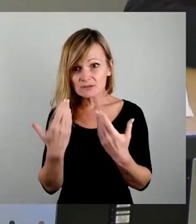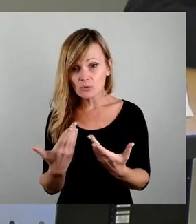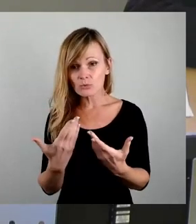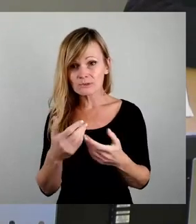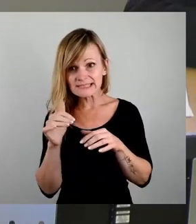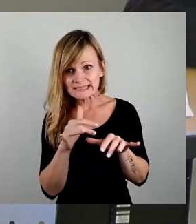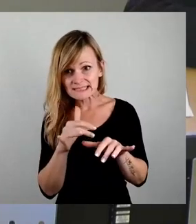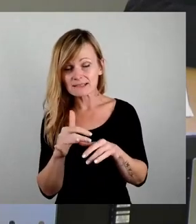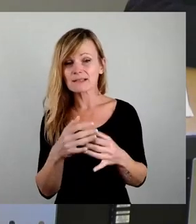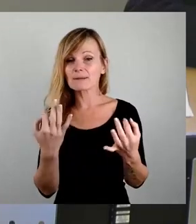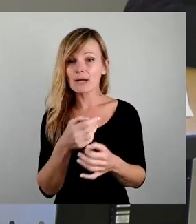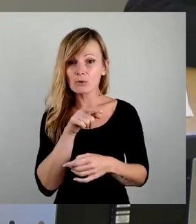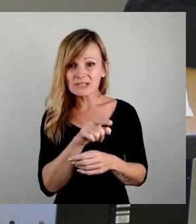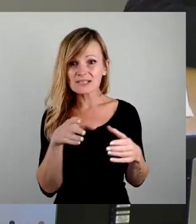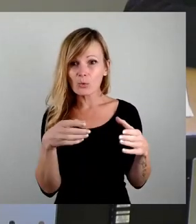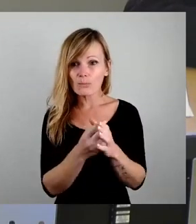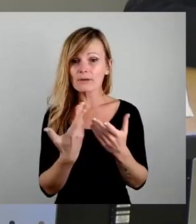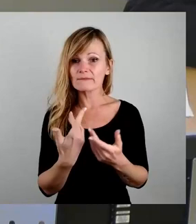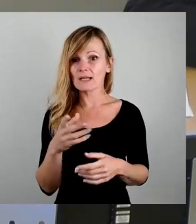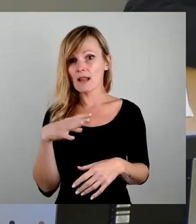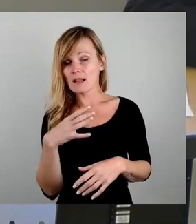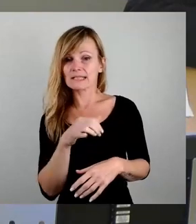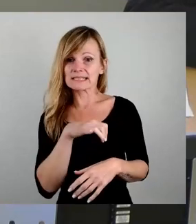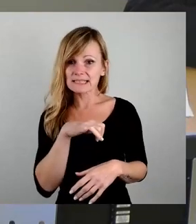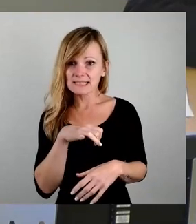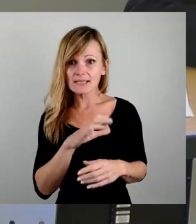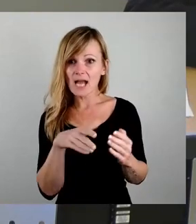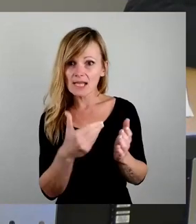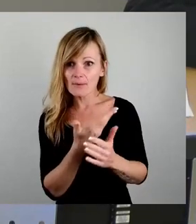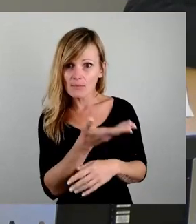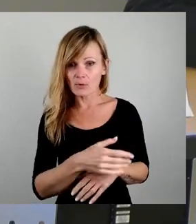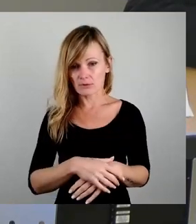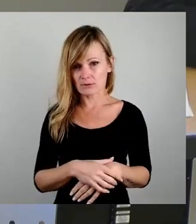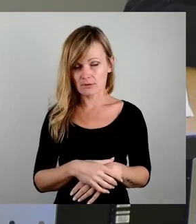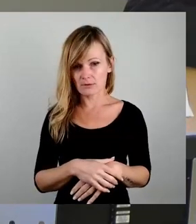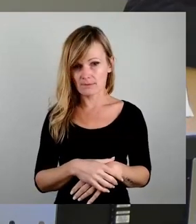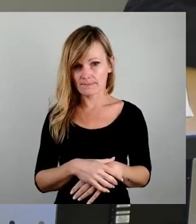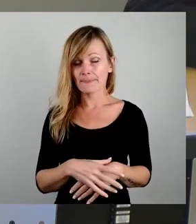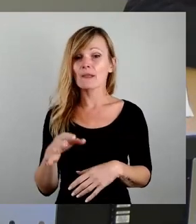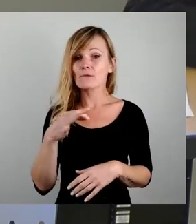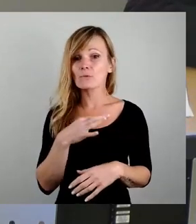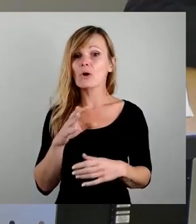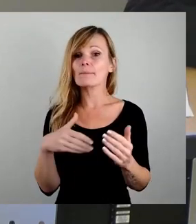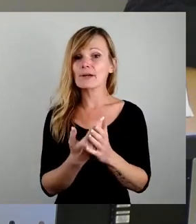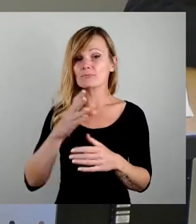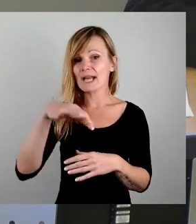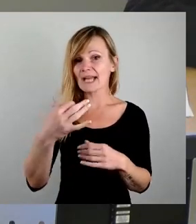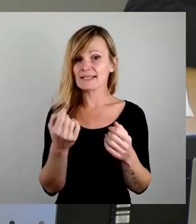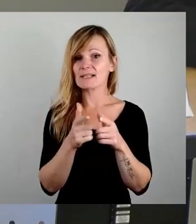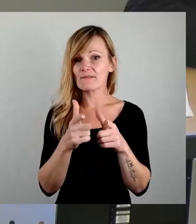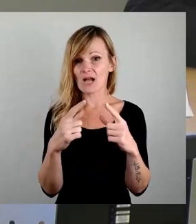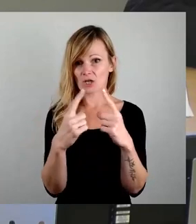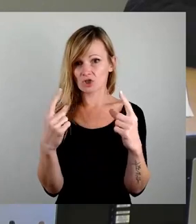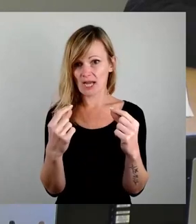attraktive Angebote machen auch. Das heißt für mich zum Beispiel, dass ein Einzelfahrschein oder ein Tagesticket immer